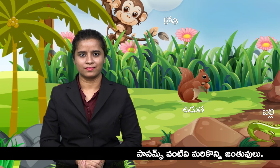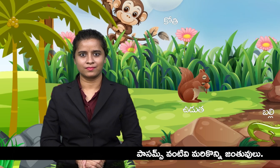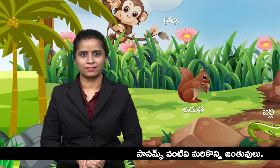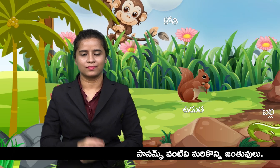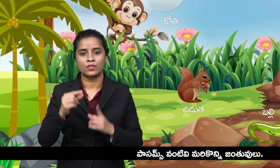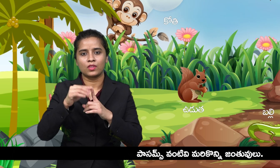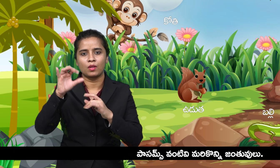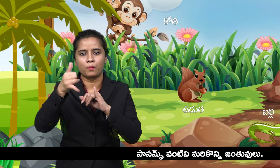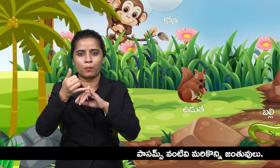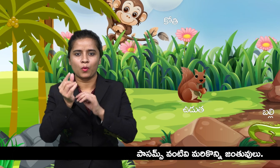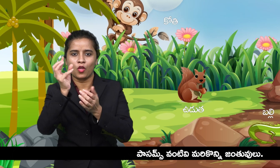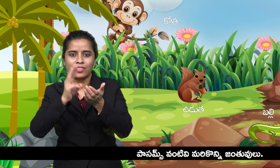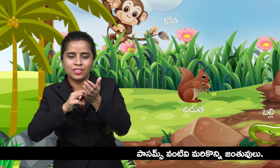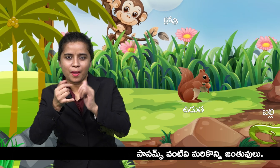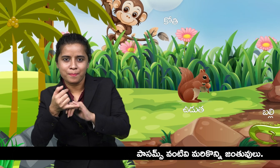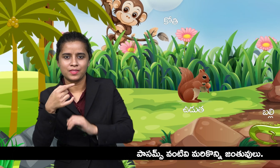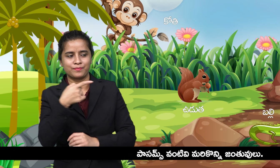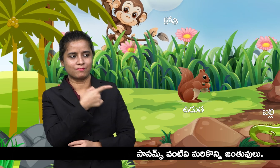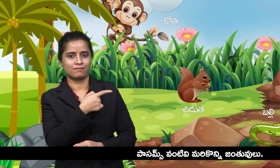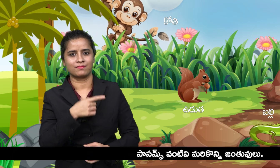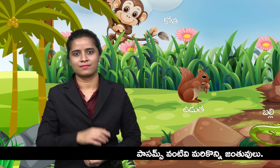పాసమ్స్ వంటివి మరికొన్ని జంతువులు.